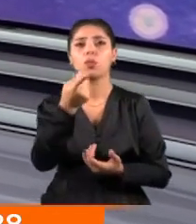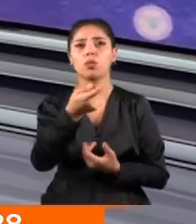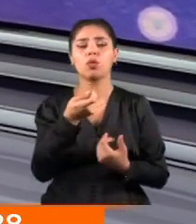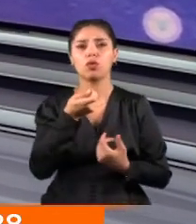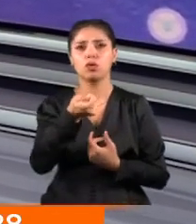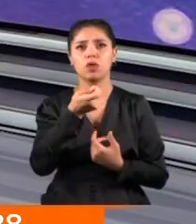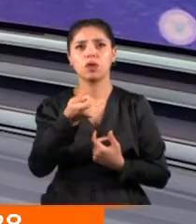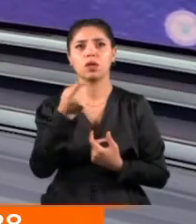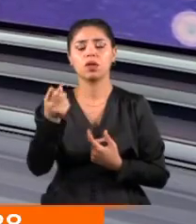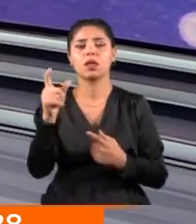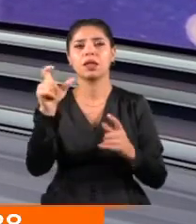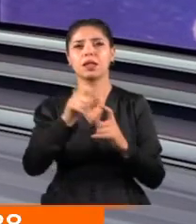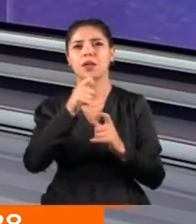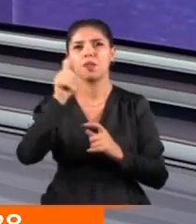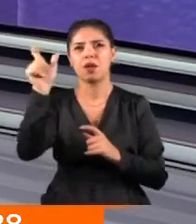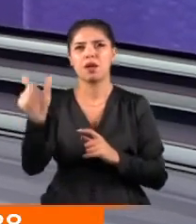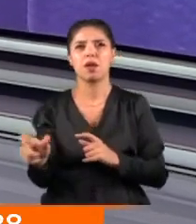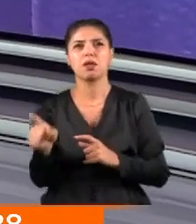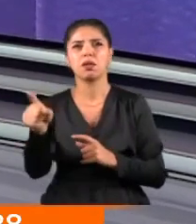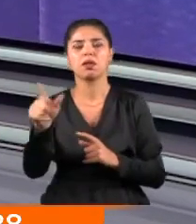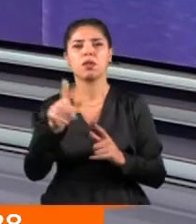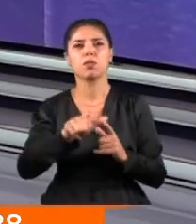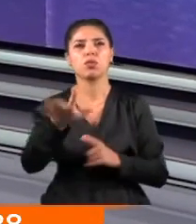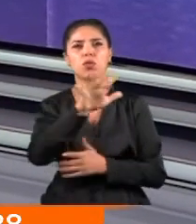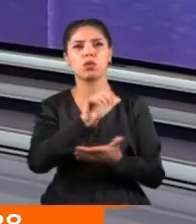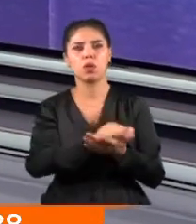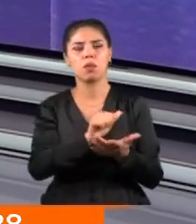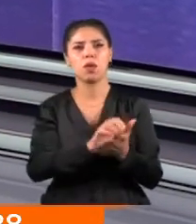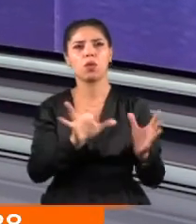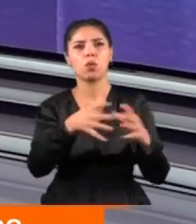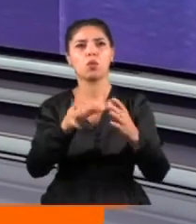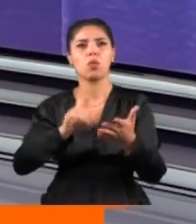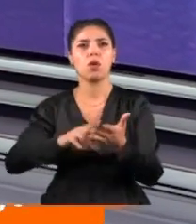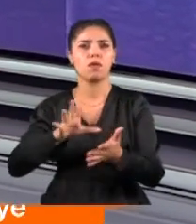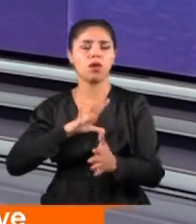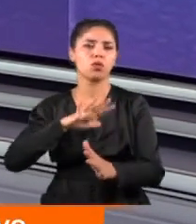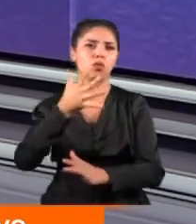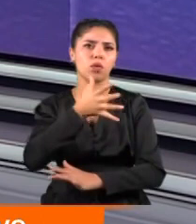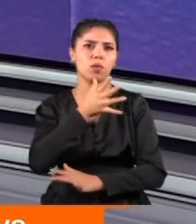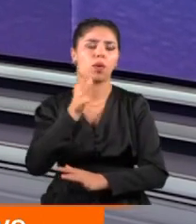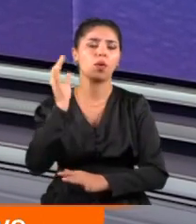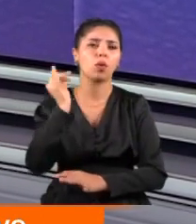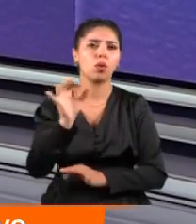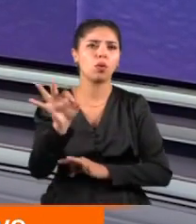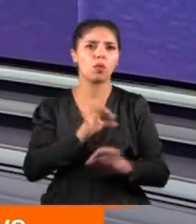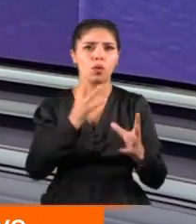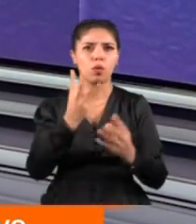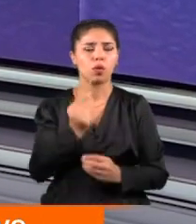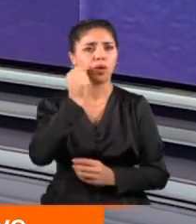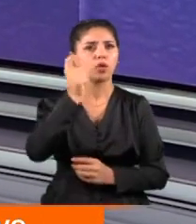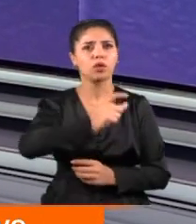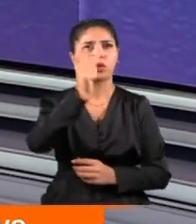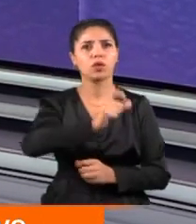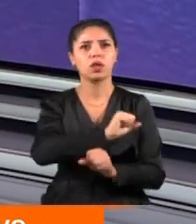de yani Semih Çelik de sosyal medyadaki o platformlarda aktifti. Sonrası malum. Kirli tezgaha düşen kurbanlarına